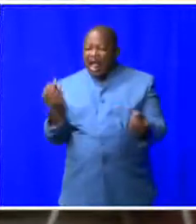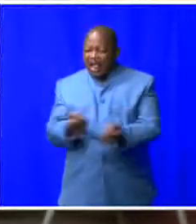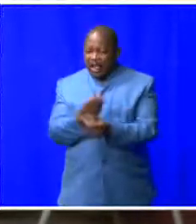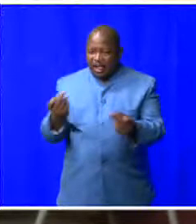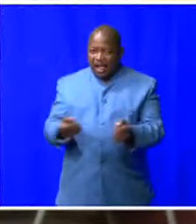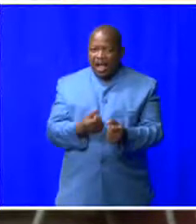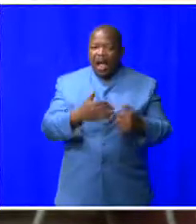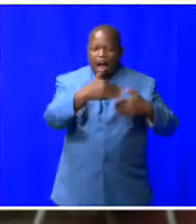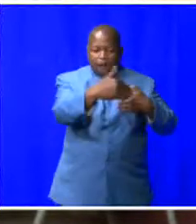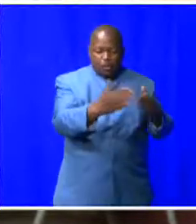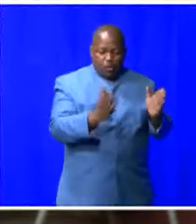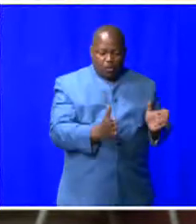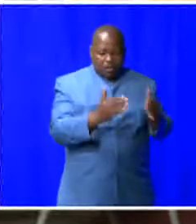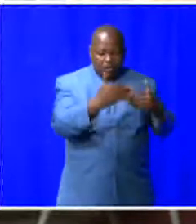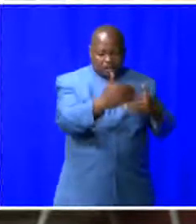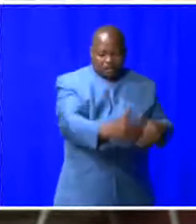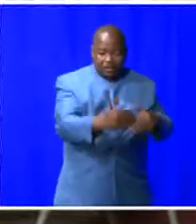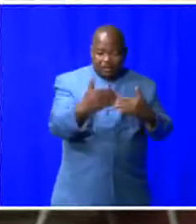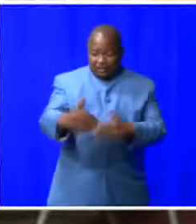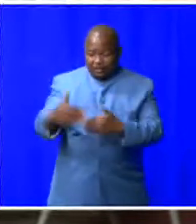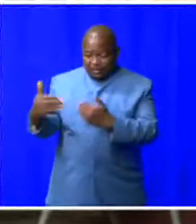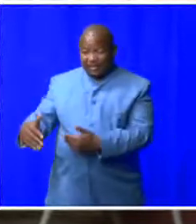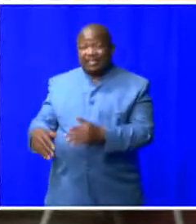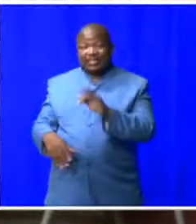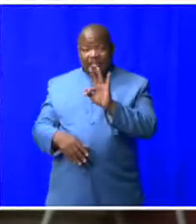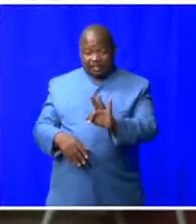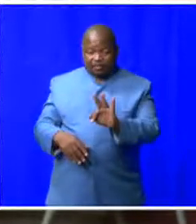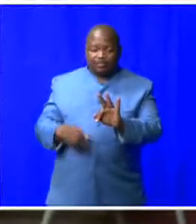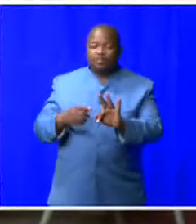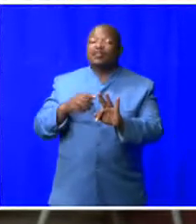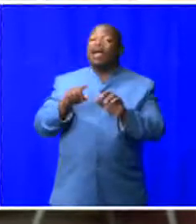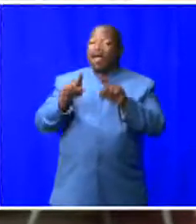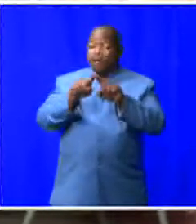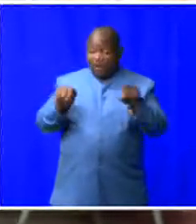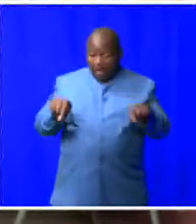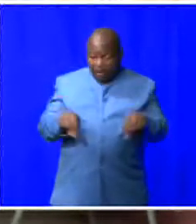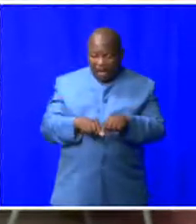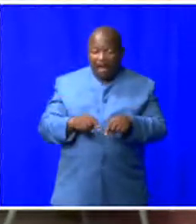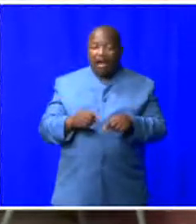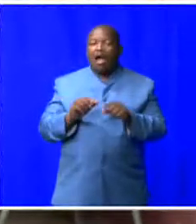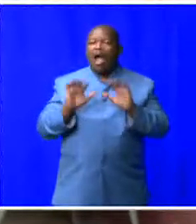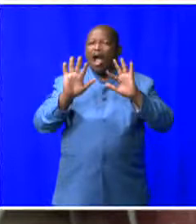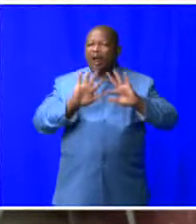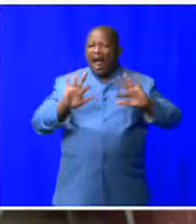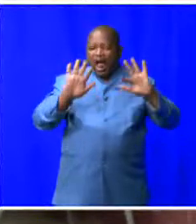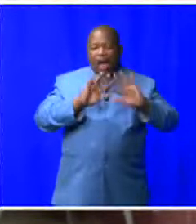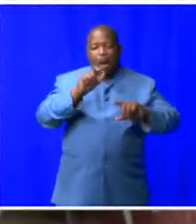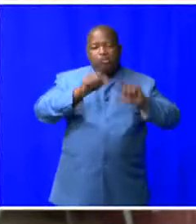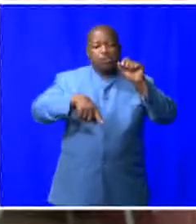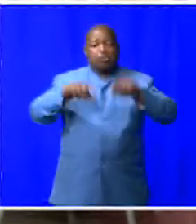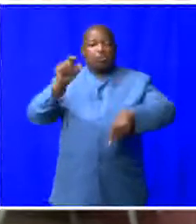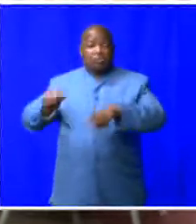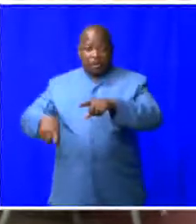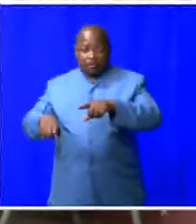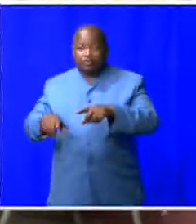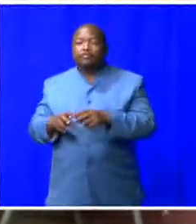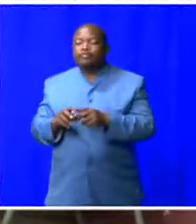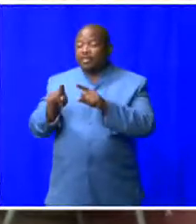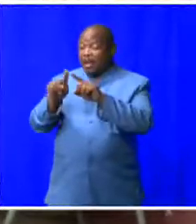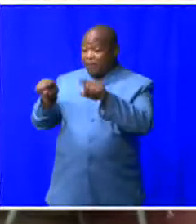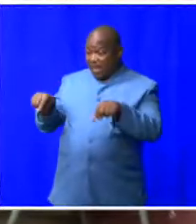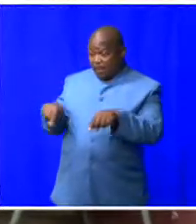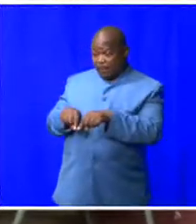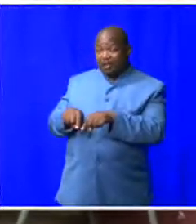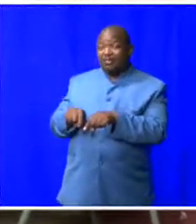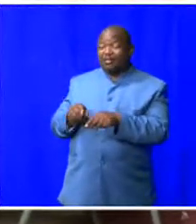lesigaba lesahlukene njengoba sinato igaba letinzavu and le mibala yalama ballot papers ethu ehlukile leli phepha lakhuluma ngalo